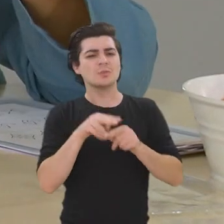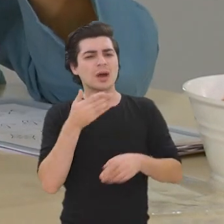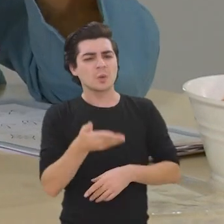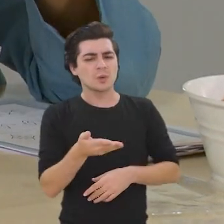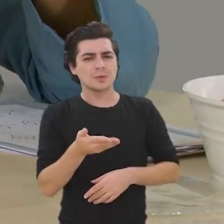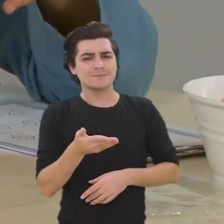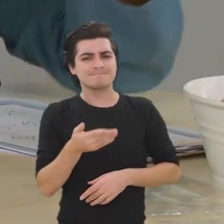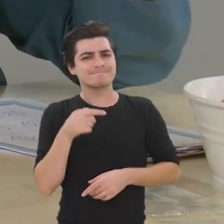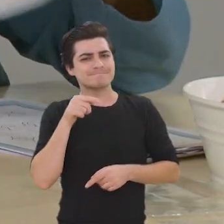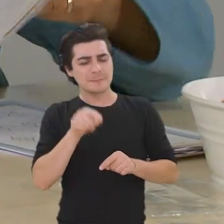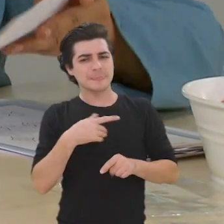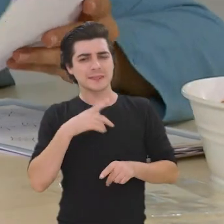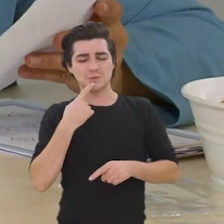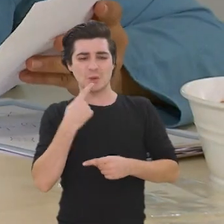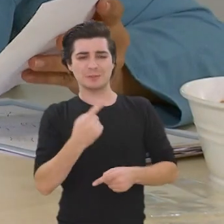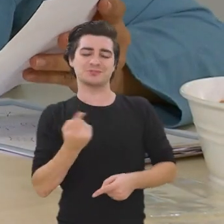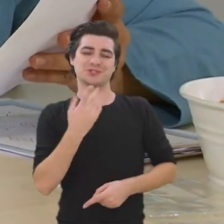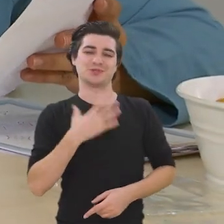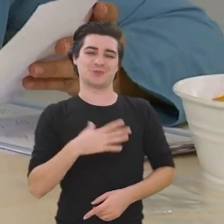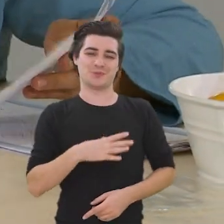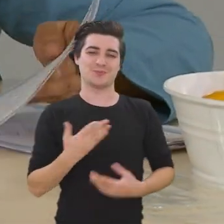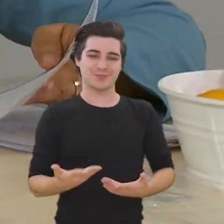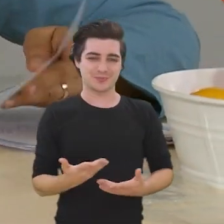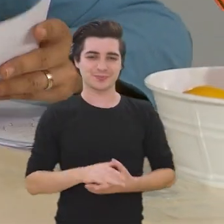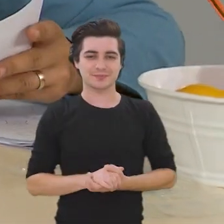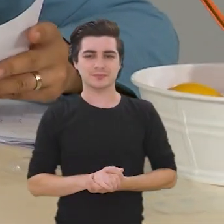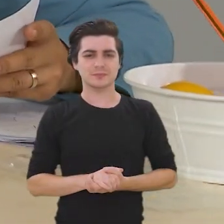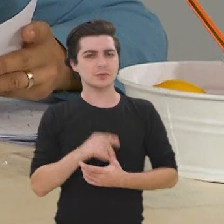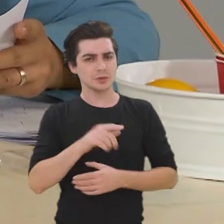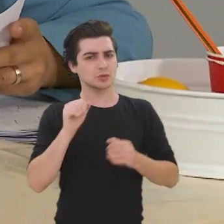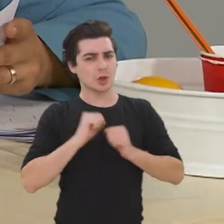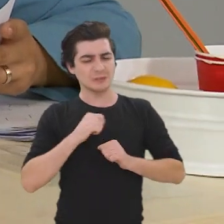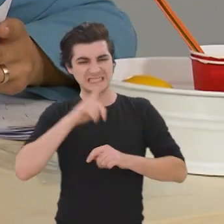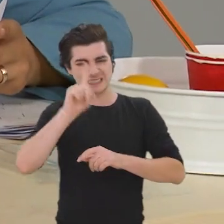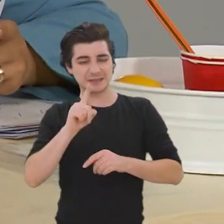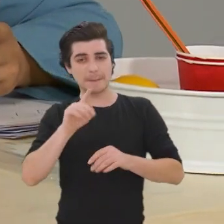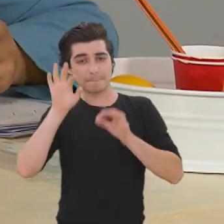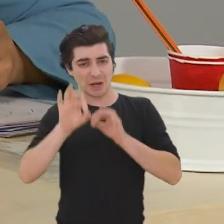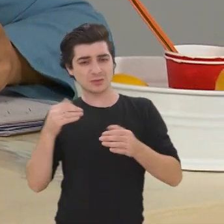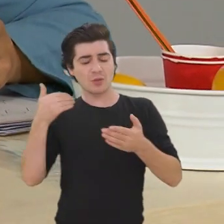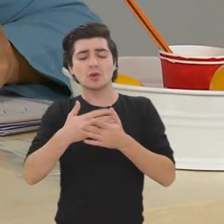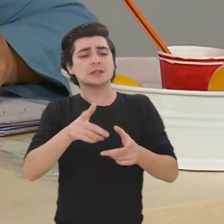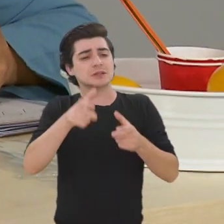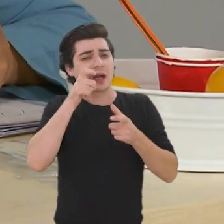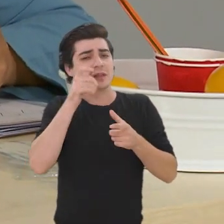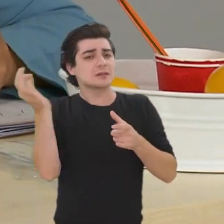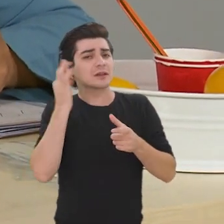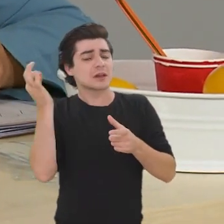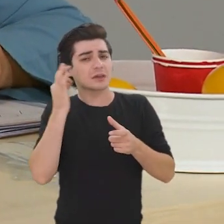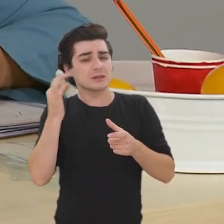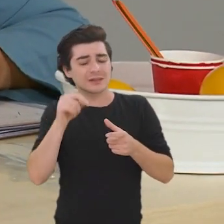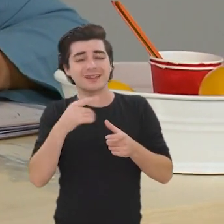Nurbanu, sana söylemek istediğim bir şey var. Evet. Sen çalışmamızın başından beri beni o kadar dikkatli dinledin